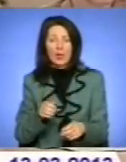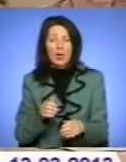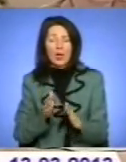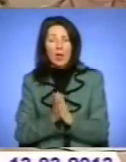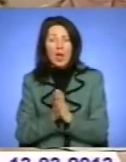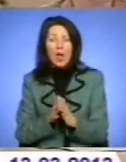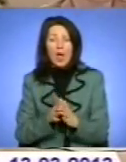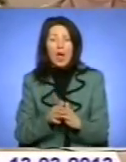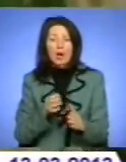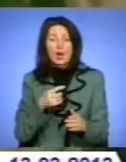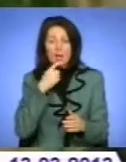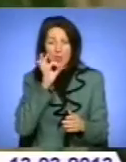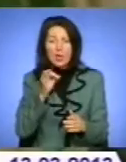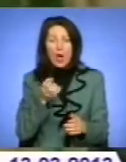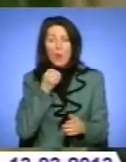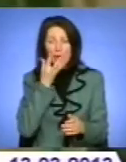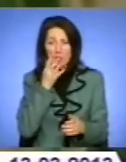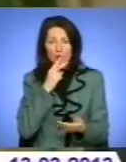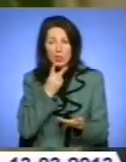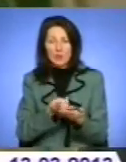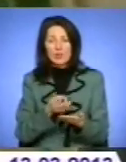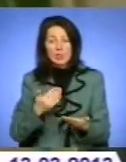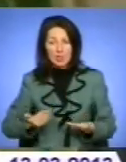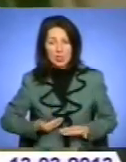дивитися на життя, адже справжнє покращення – питання часу.